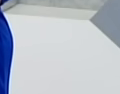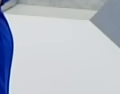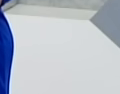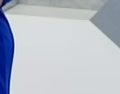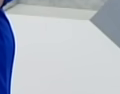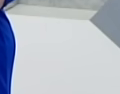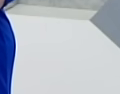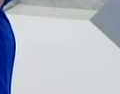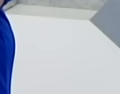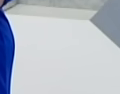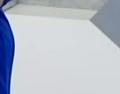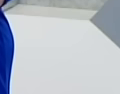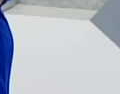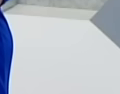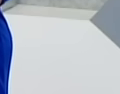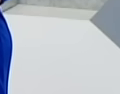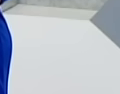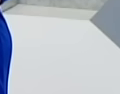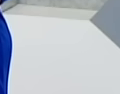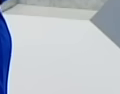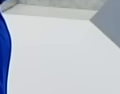GMA Pinoy TV at sa